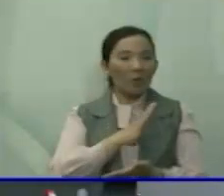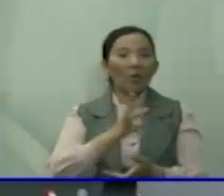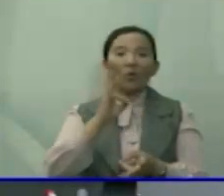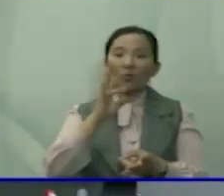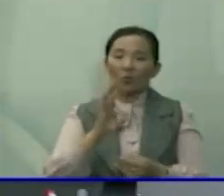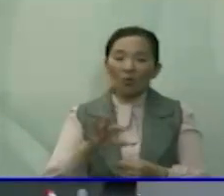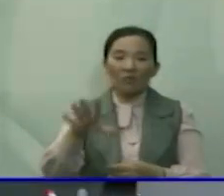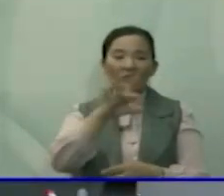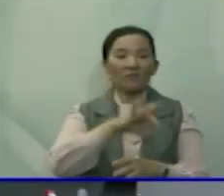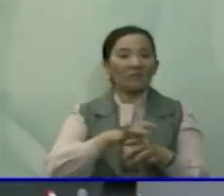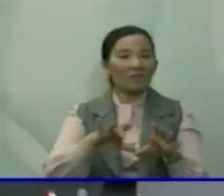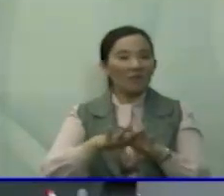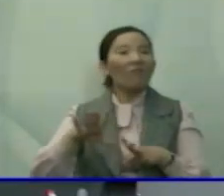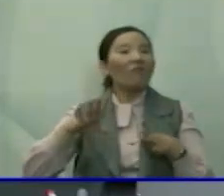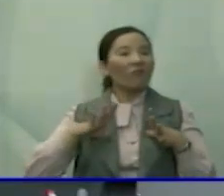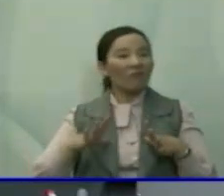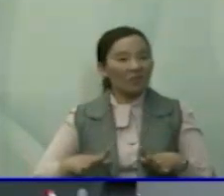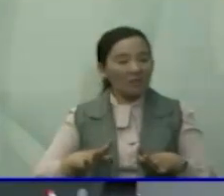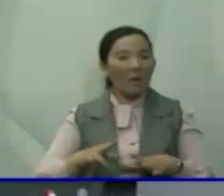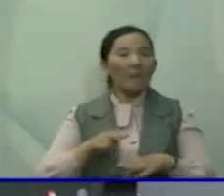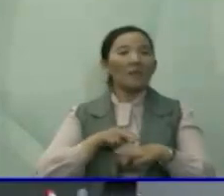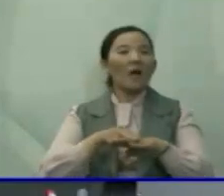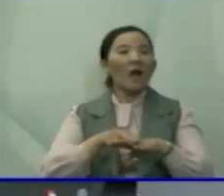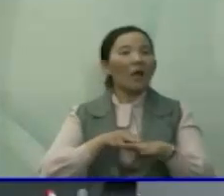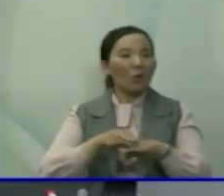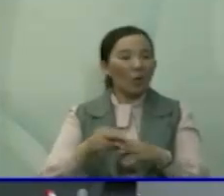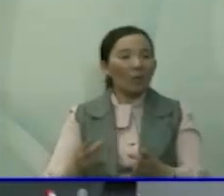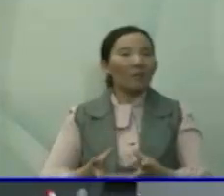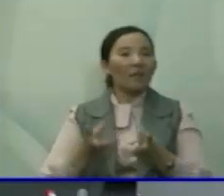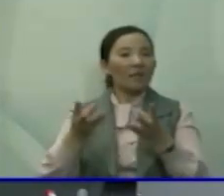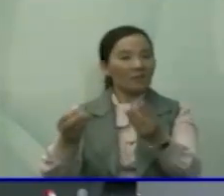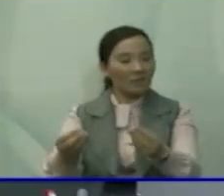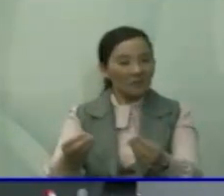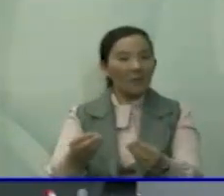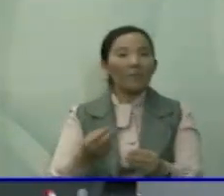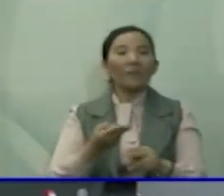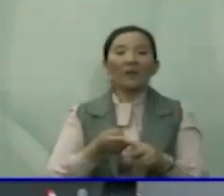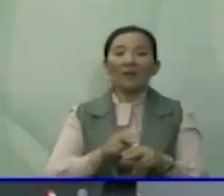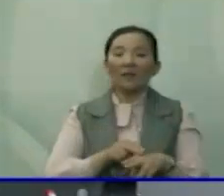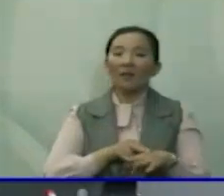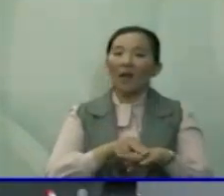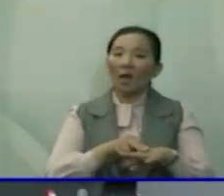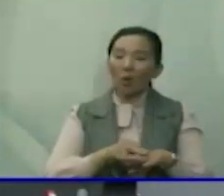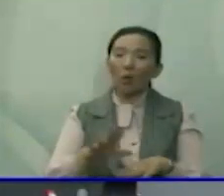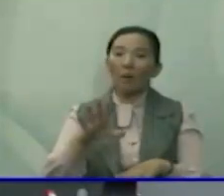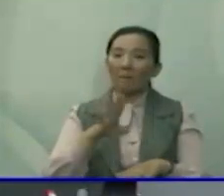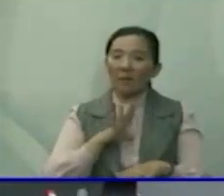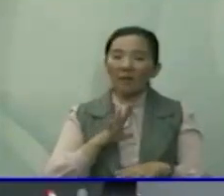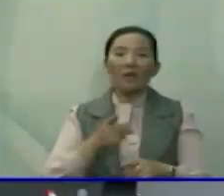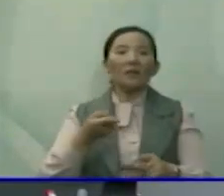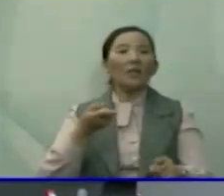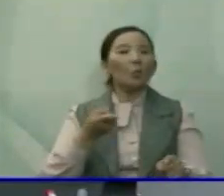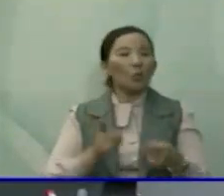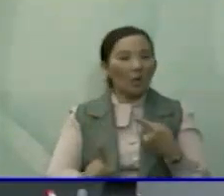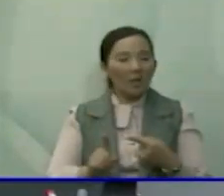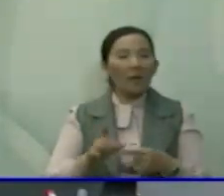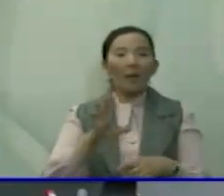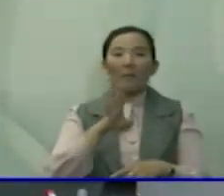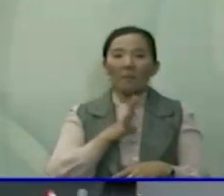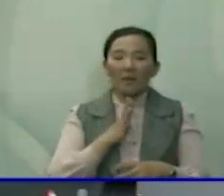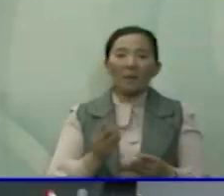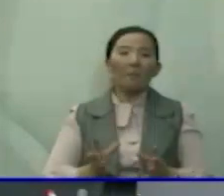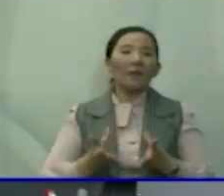были платить и налог дважды в год налог был натуральный платили его